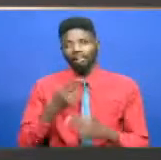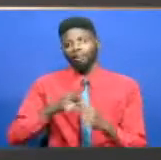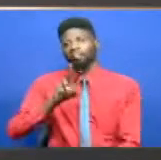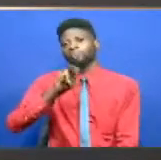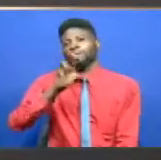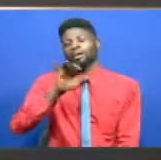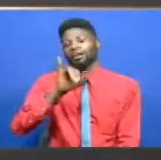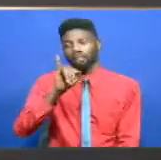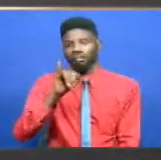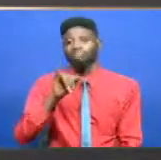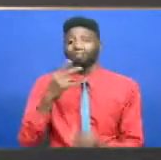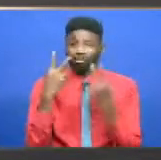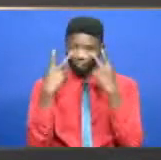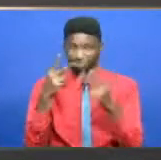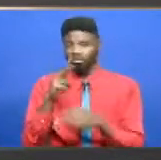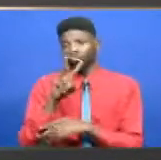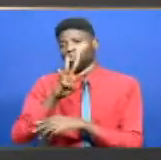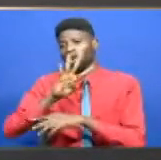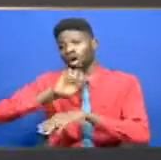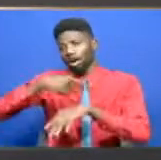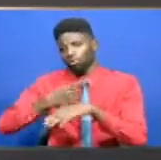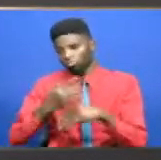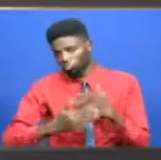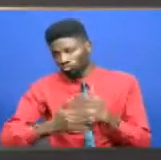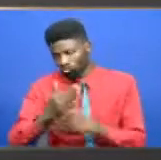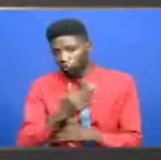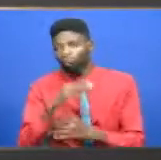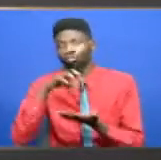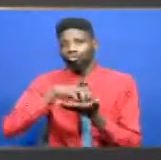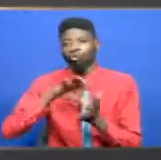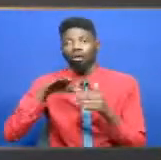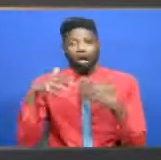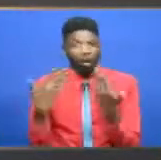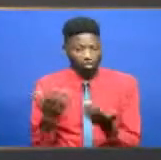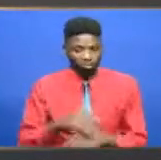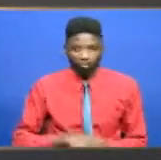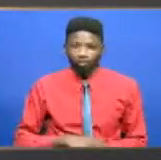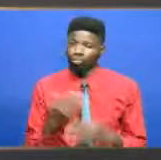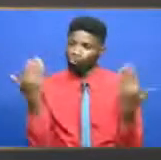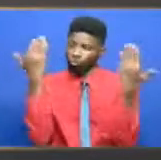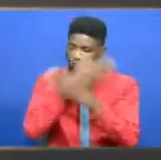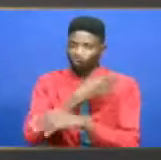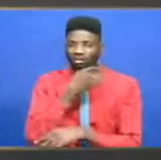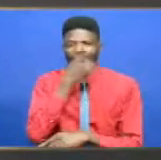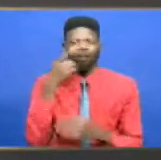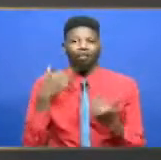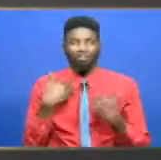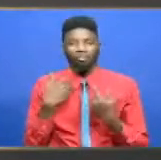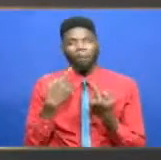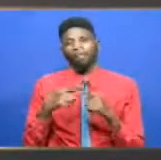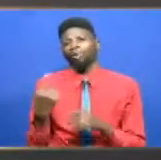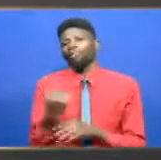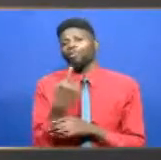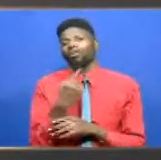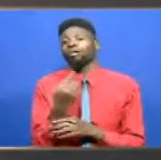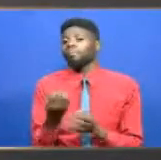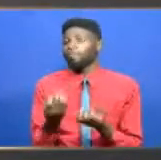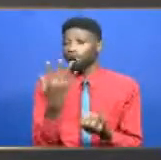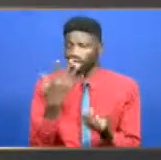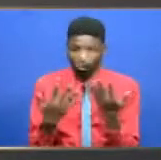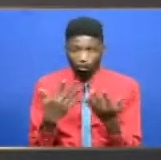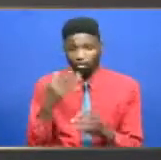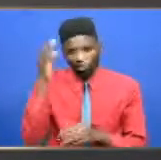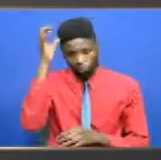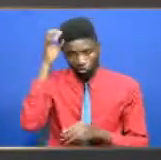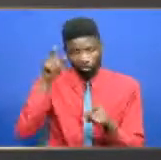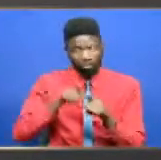saa 24 zijazo, na ni kwamba siku leo kutakuwa na hali ya ukavu katika maeneo mengi isipokuwa katika maeneo ya Baringo, Eldoret na vile vile Elgeyo Marakwet,